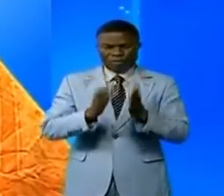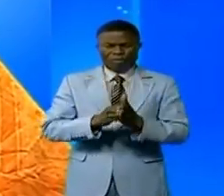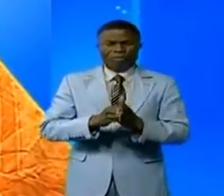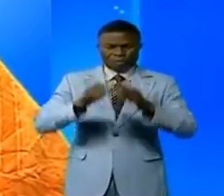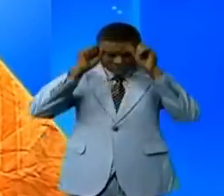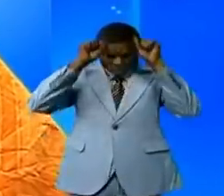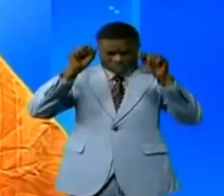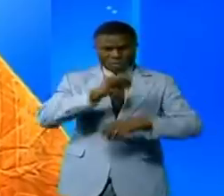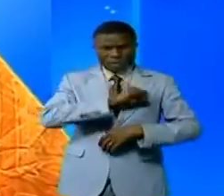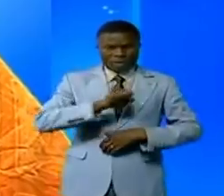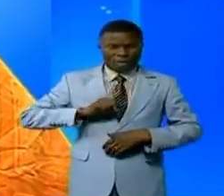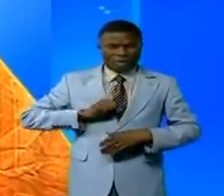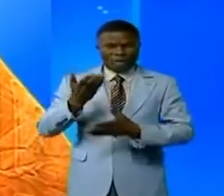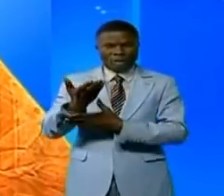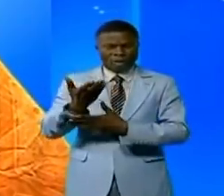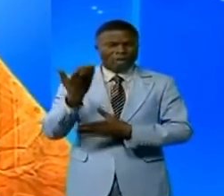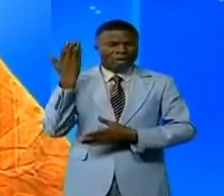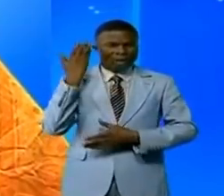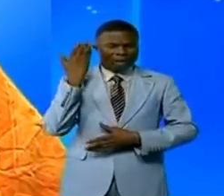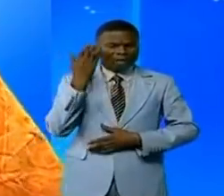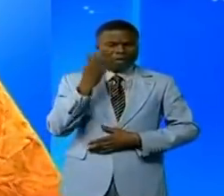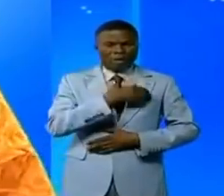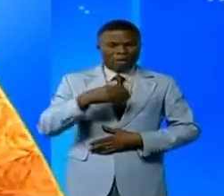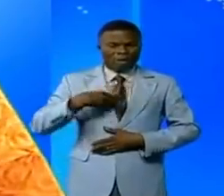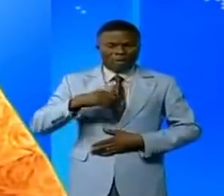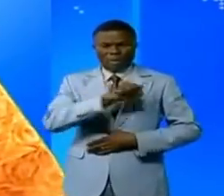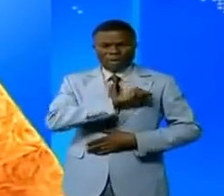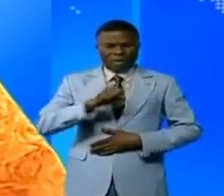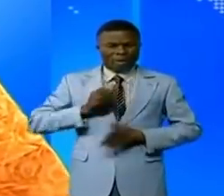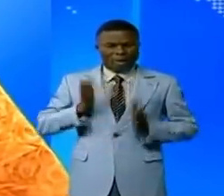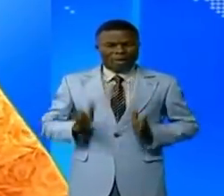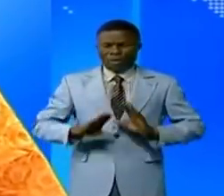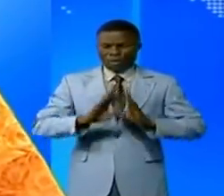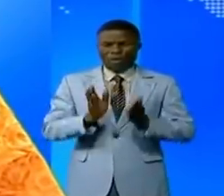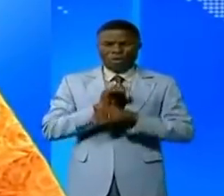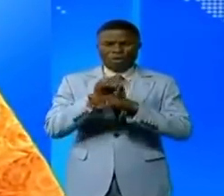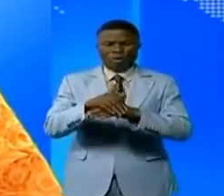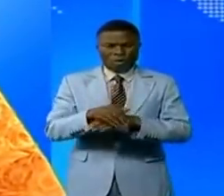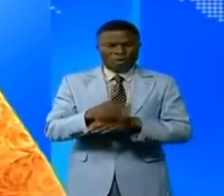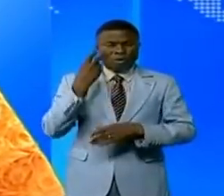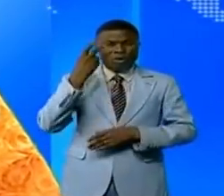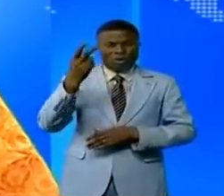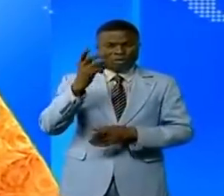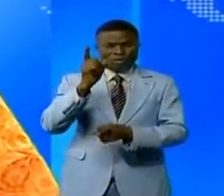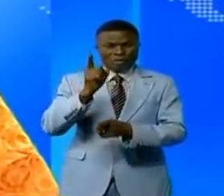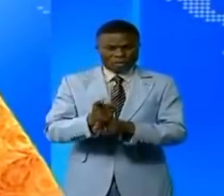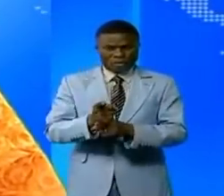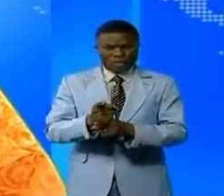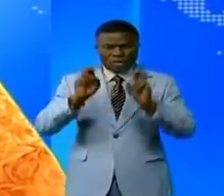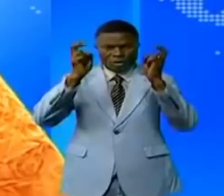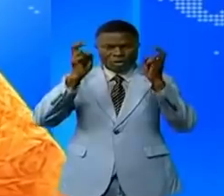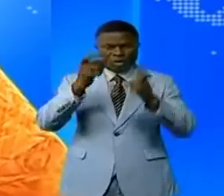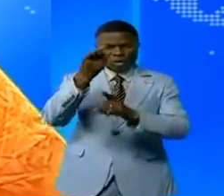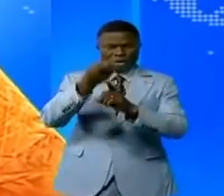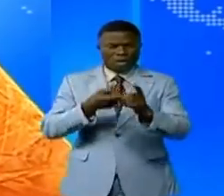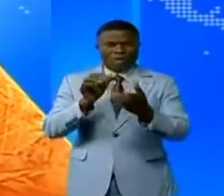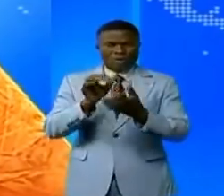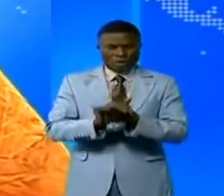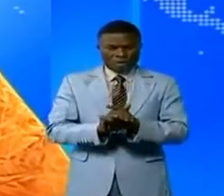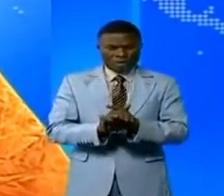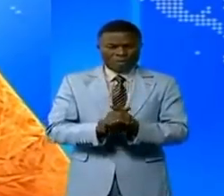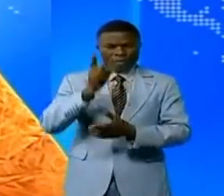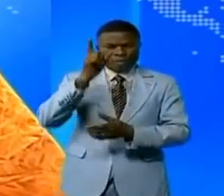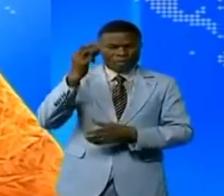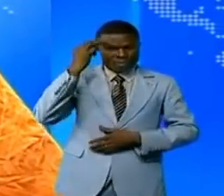Baati a invité les hommes et les femmes du Sénat à s'impliquer pour la matérialisation optimale du thème du mois de la femme. Le